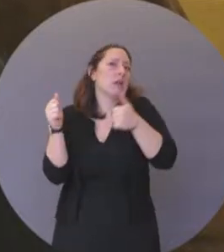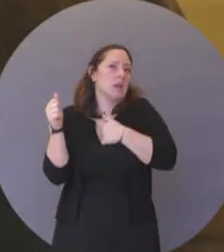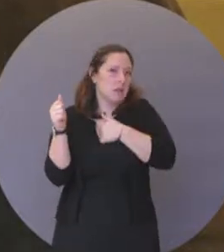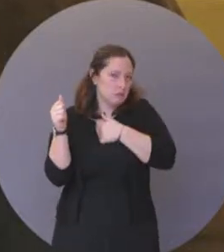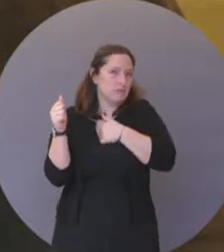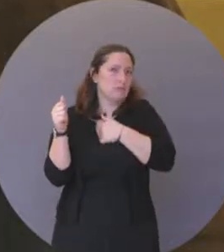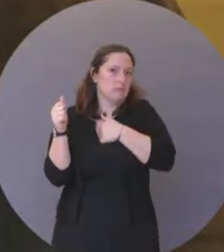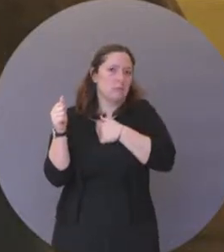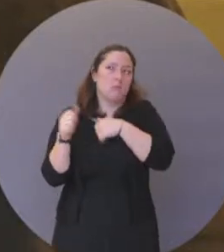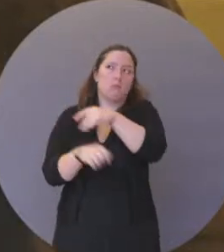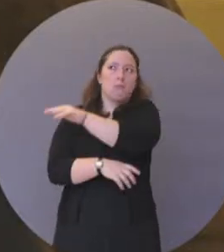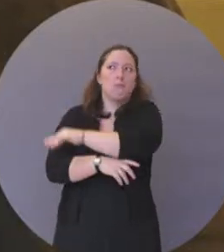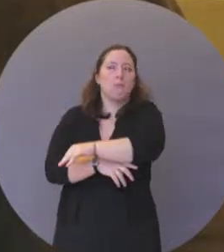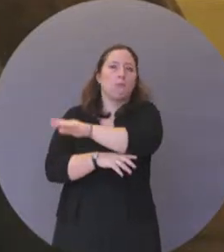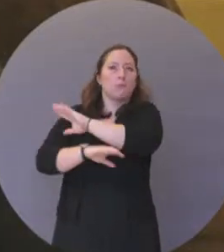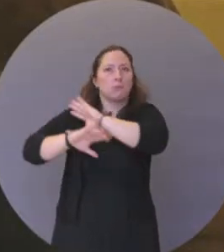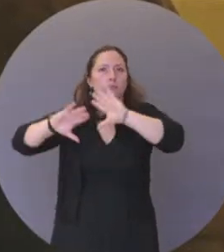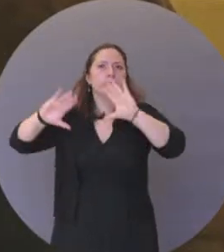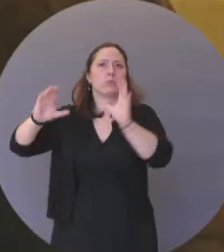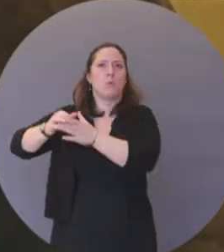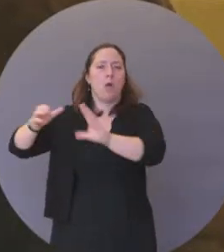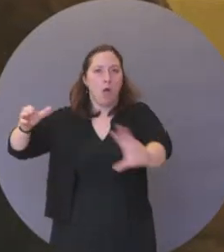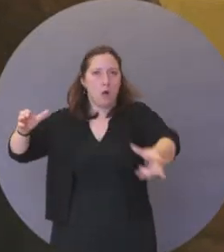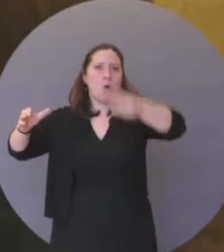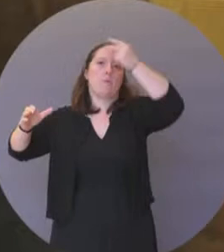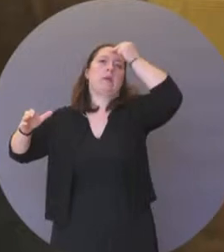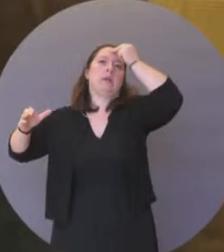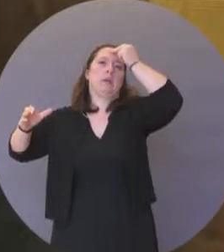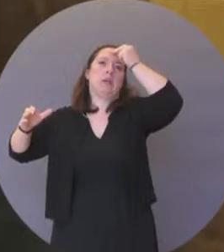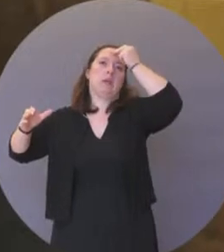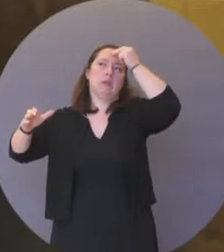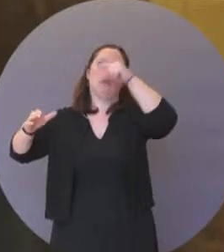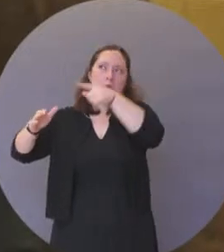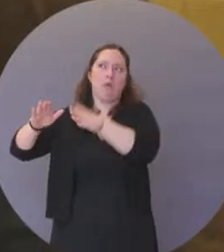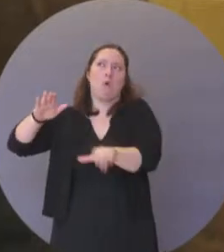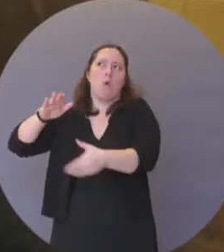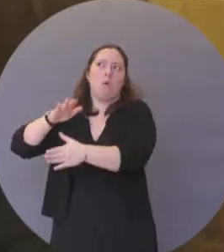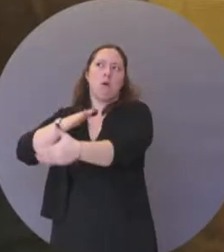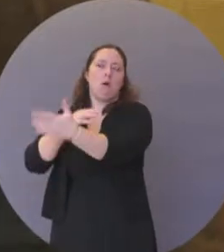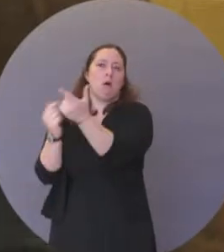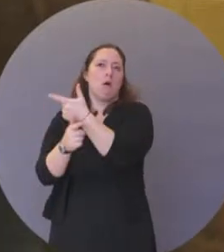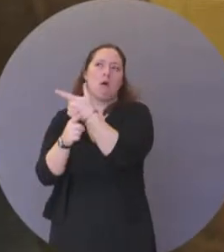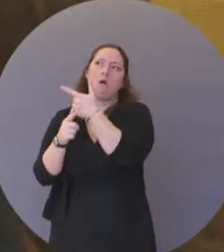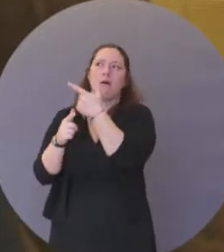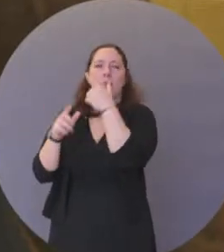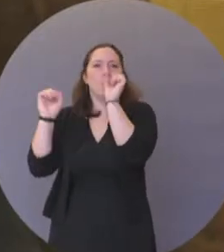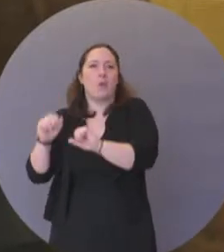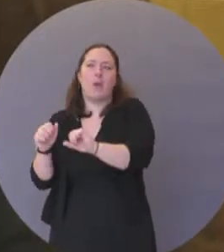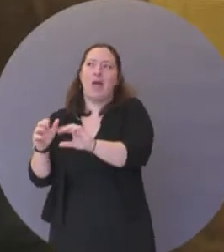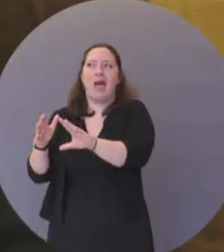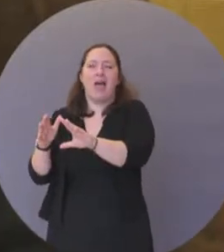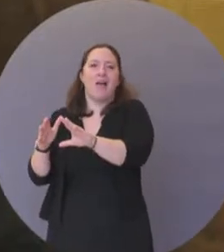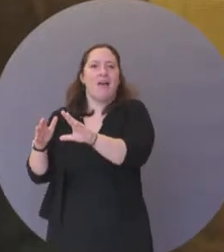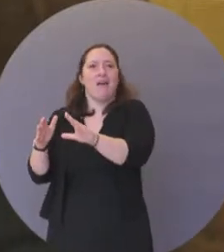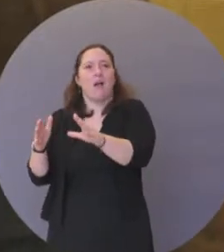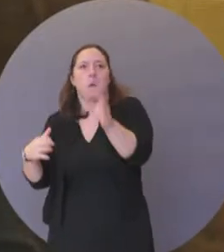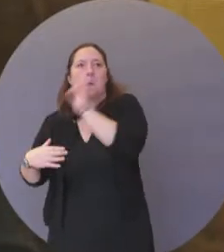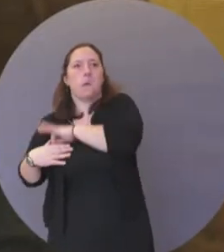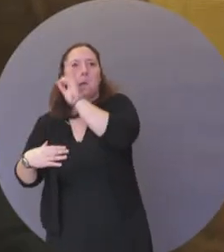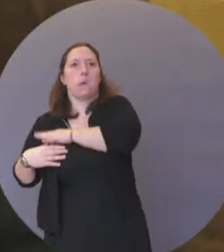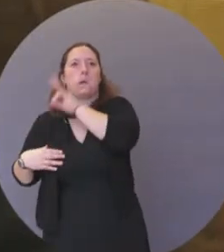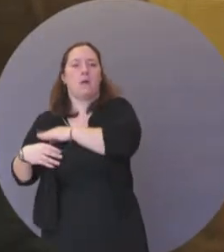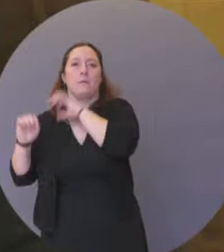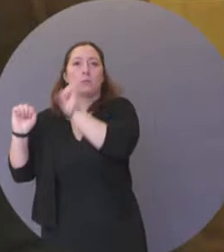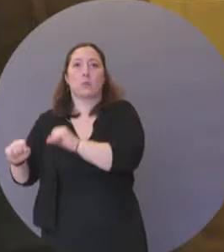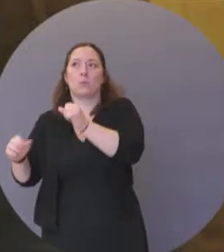qui se sont constitués qui ont compris qu'il y avait une vache à la ici donc voilà c'est c'est ça qu'on est en face de nous aujourd'hui et en plus les